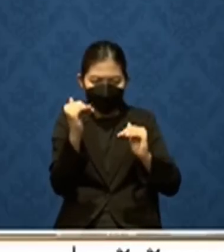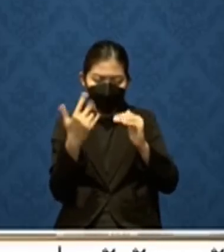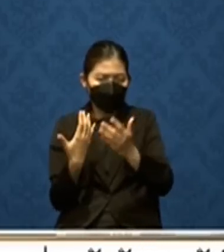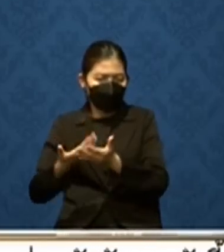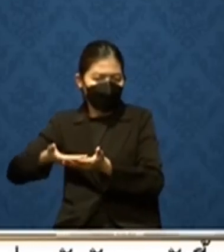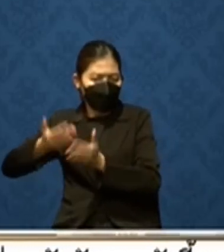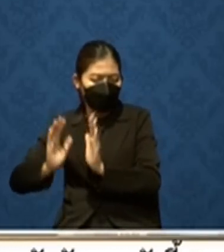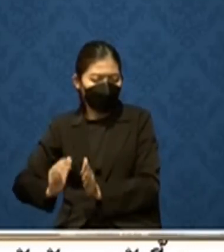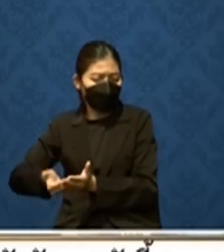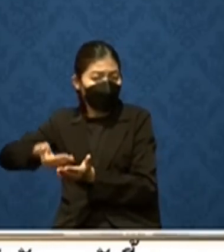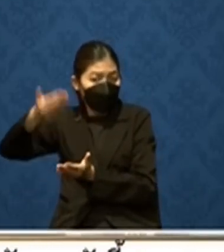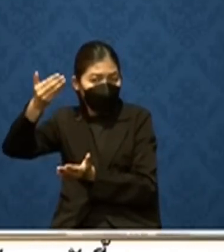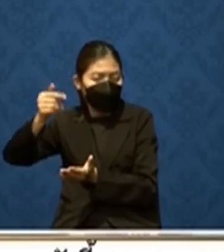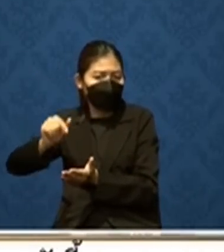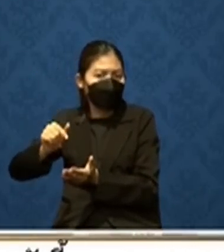รวย